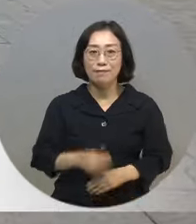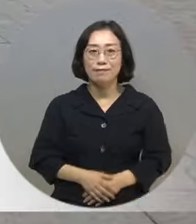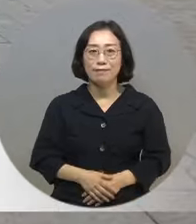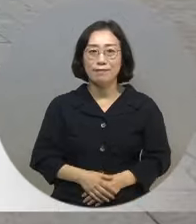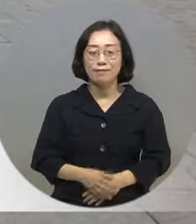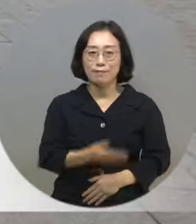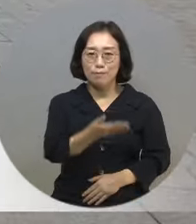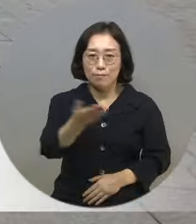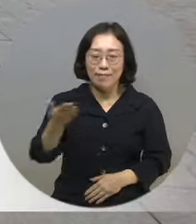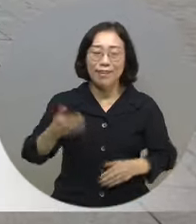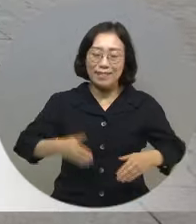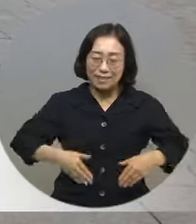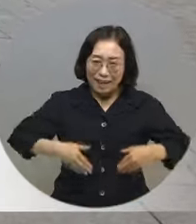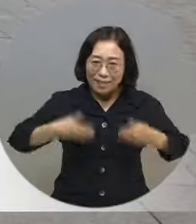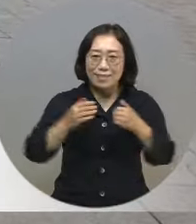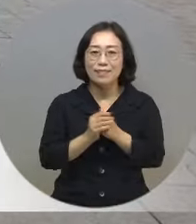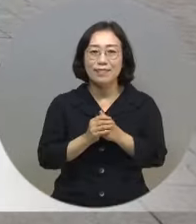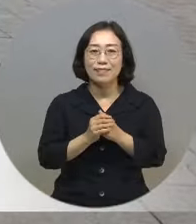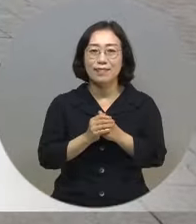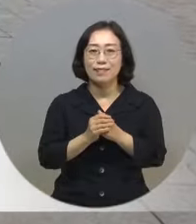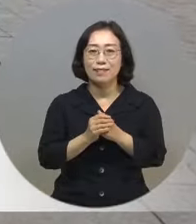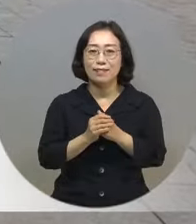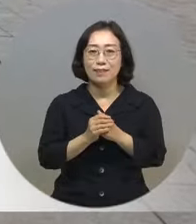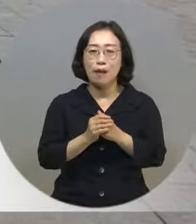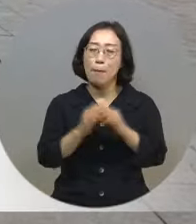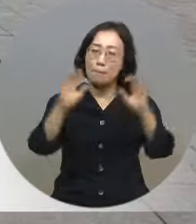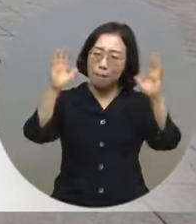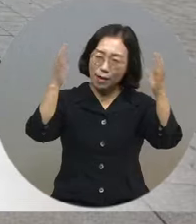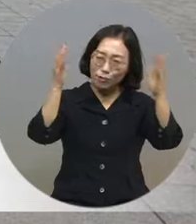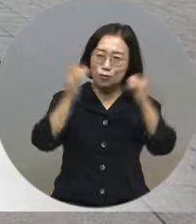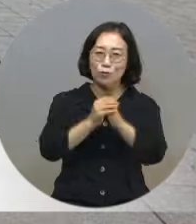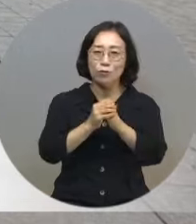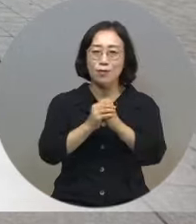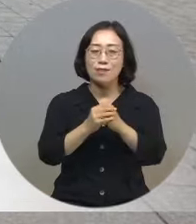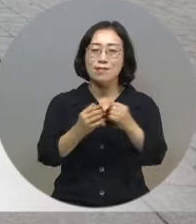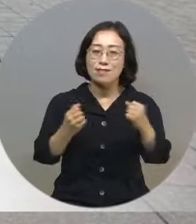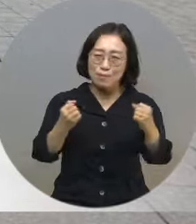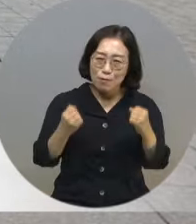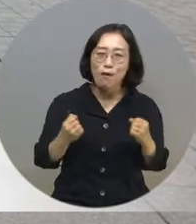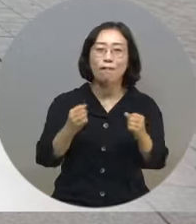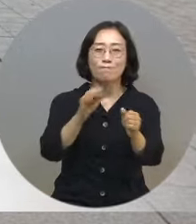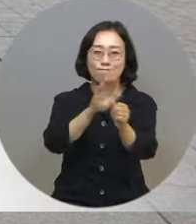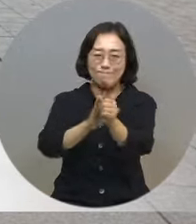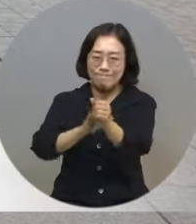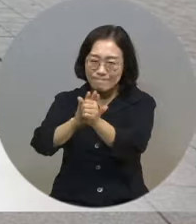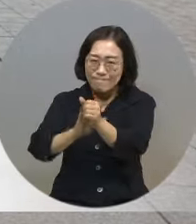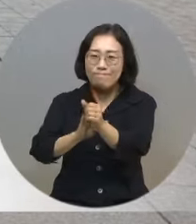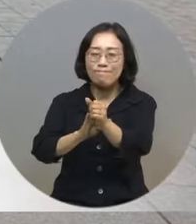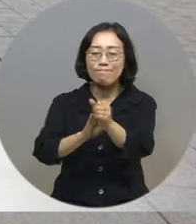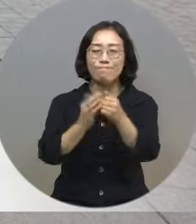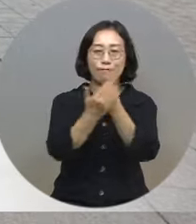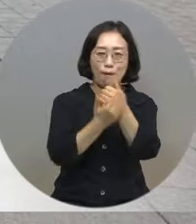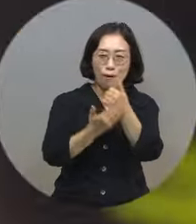바라면서 여러분들의 따뜻한 박수와 응원과 언을